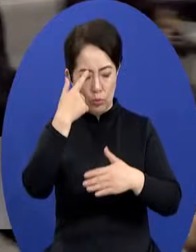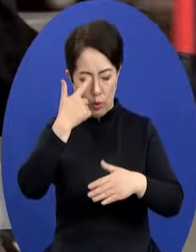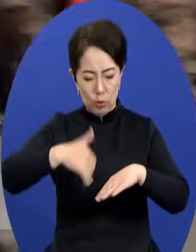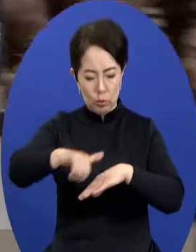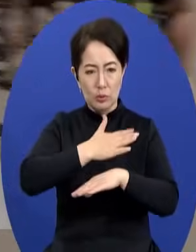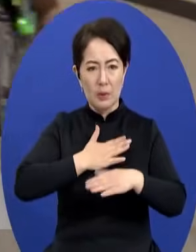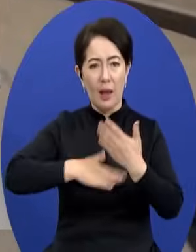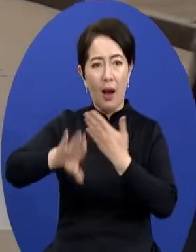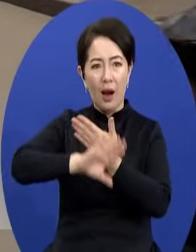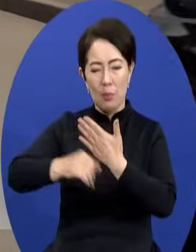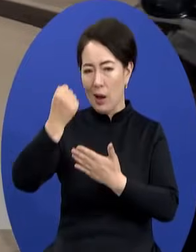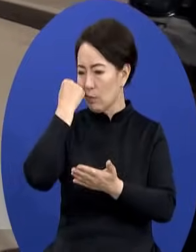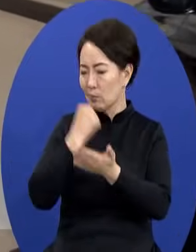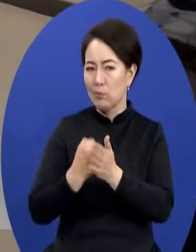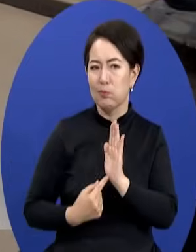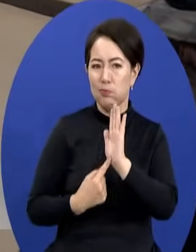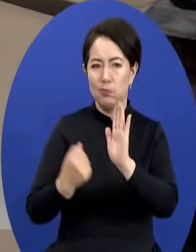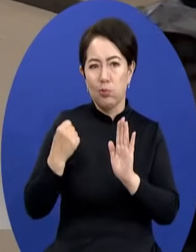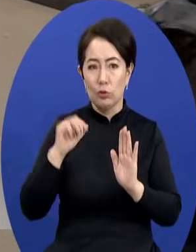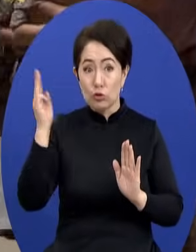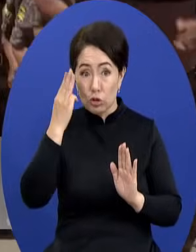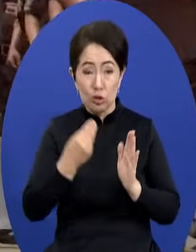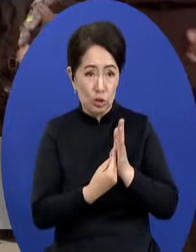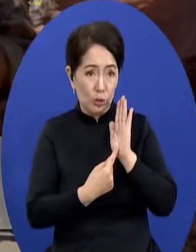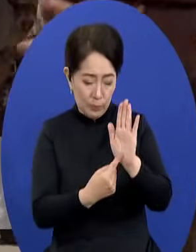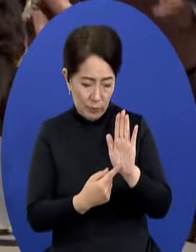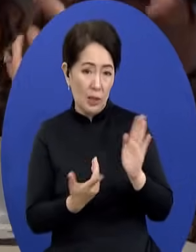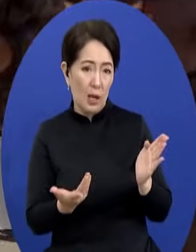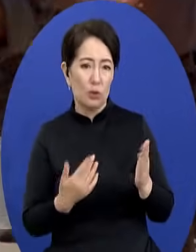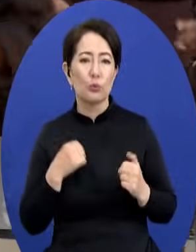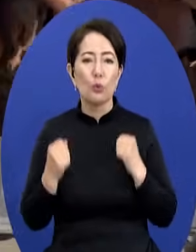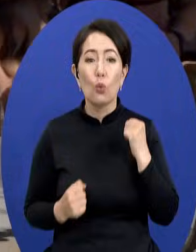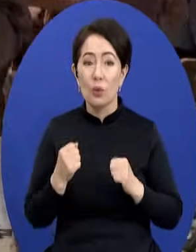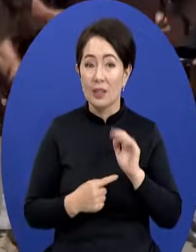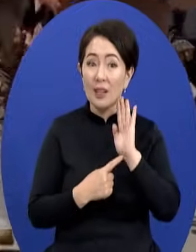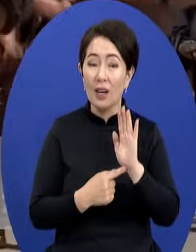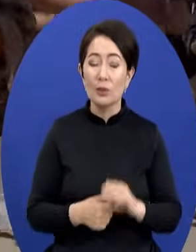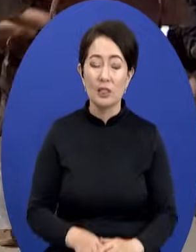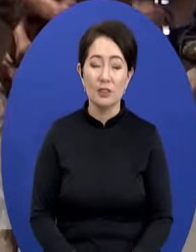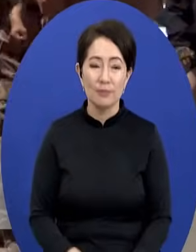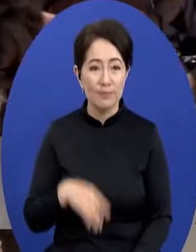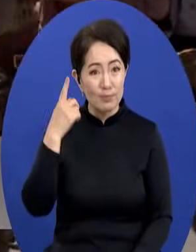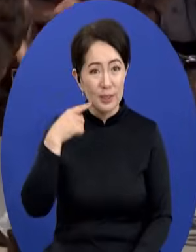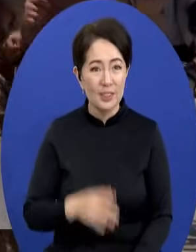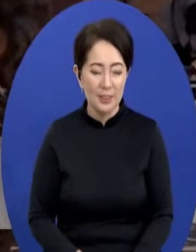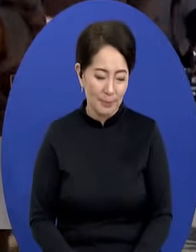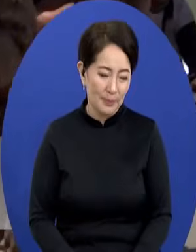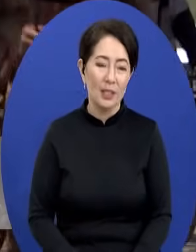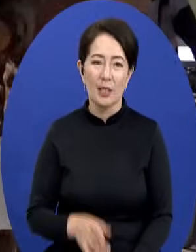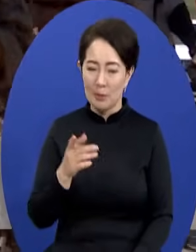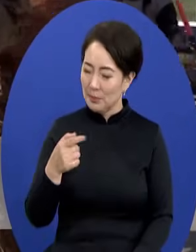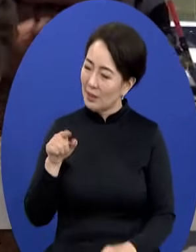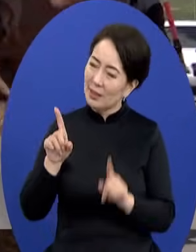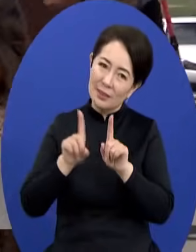хамгаалж яваа гэдэг болоод тод шиг болоод одоо би өөрийнхөө гүйлтээр л харуулж явна гэж бодож байна. За, одоо би таныг дагаад